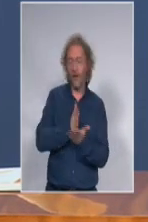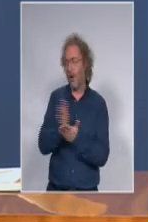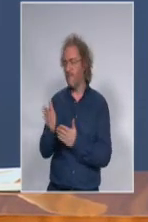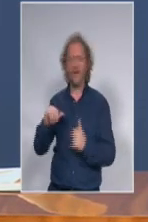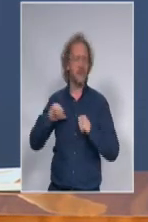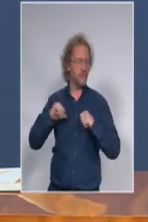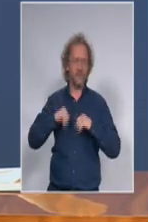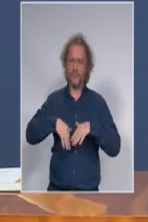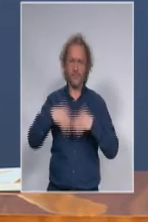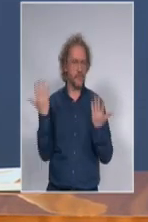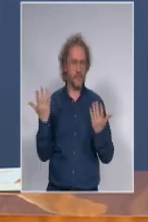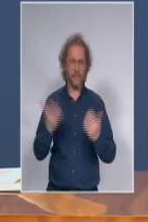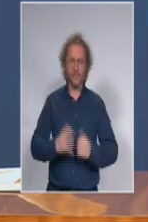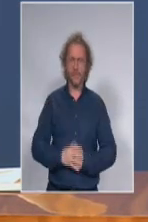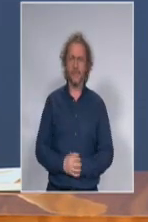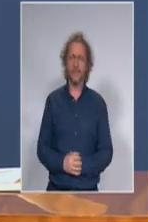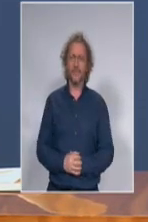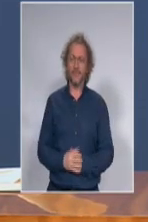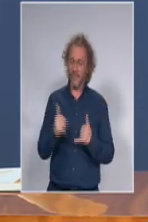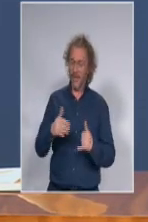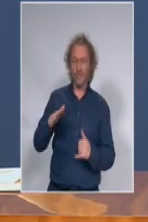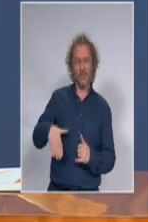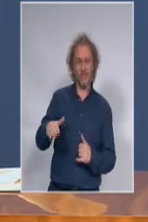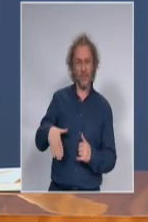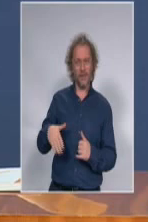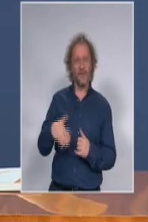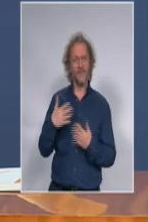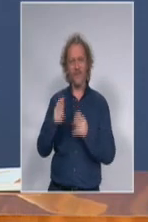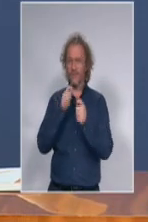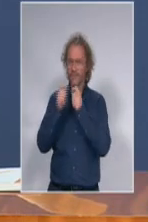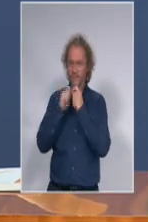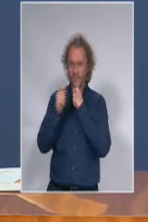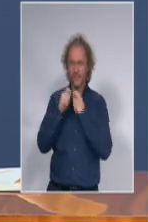sam razgovarao danas posle podne sa predsednikom Dodikom,